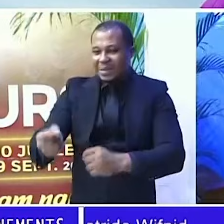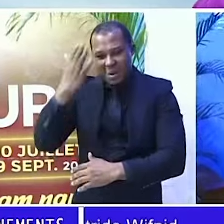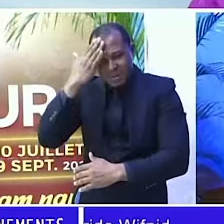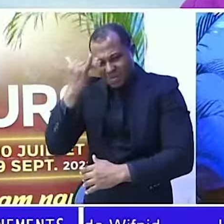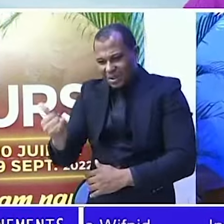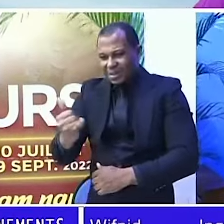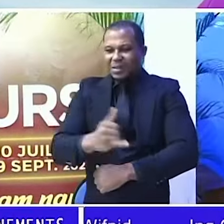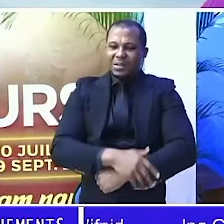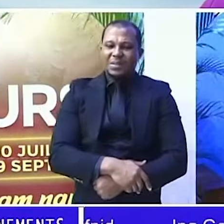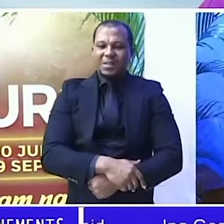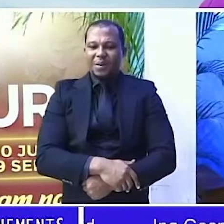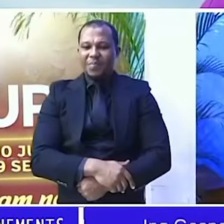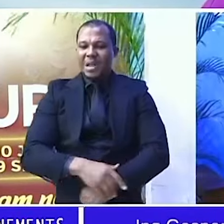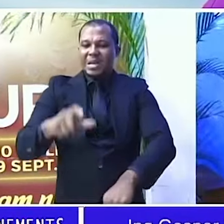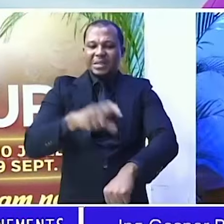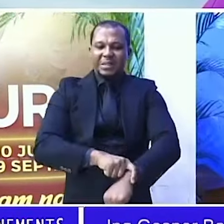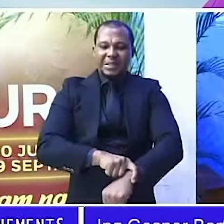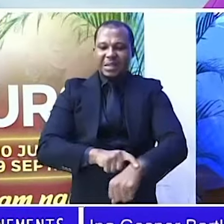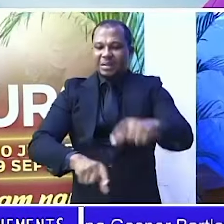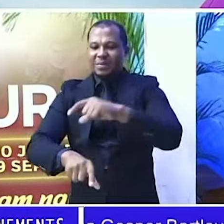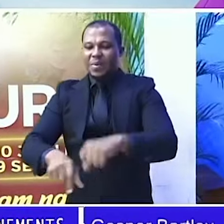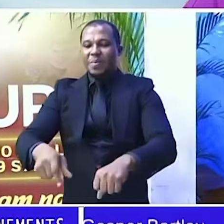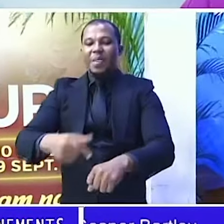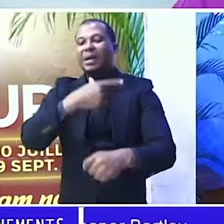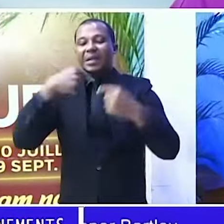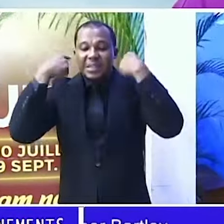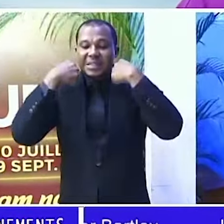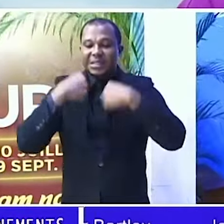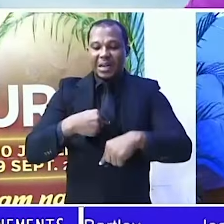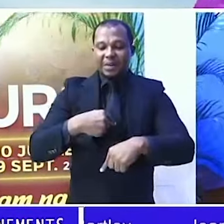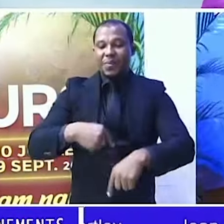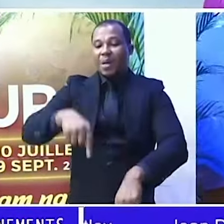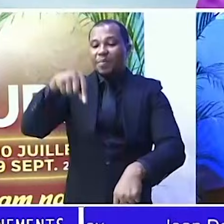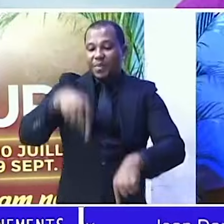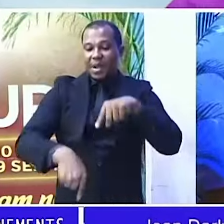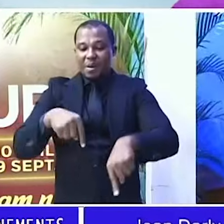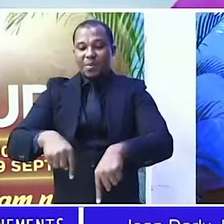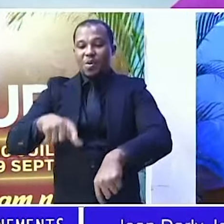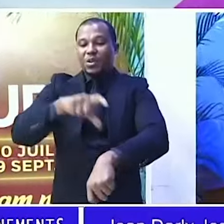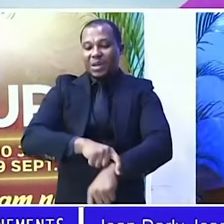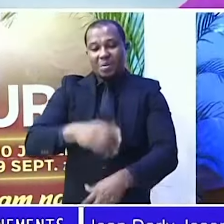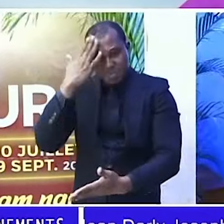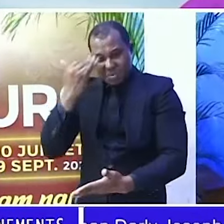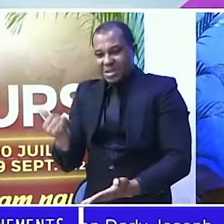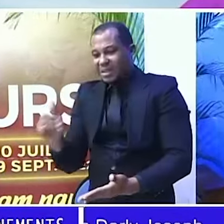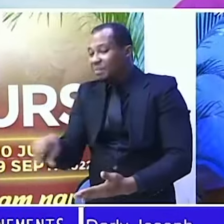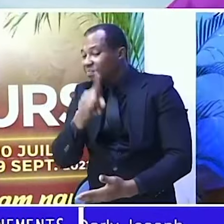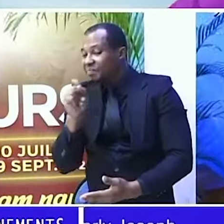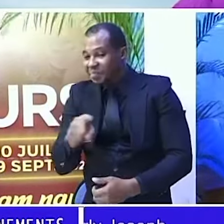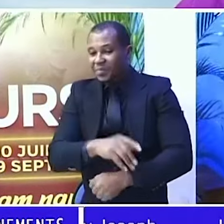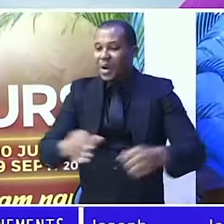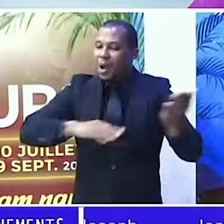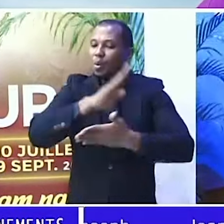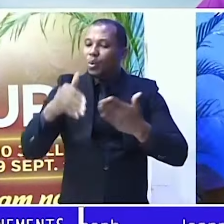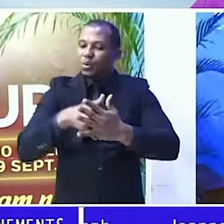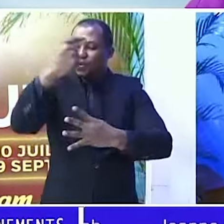raison. Mettez chaîne à droite, chaîne à gauche, tant pis, pas de problème, mais au moins, comprendre pour qui raison fait. Tout soit ajouté